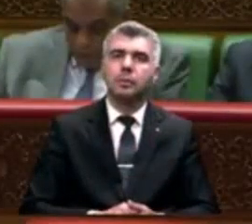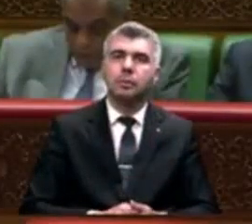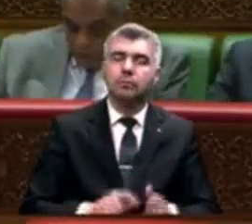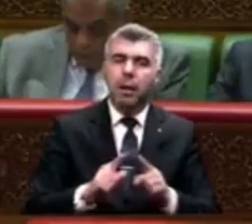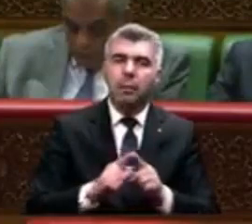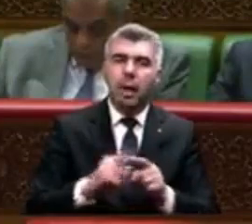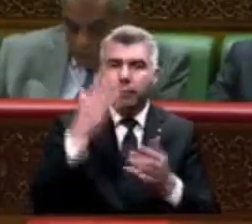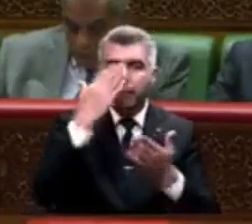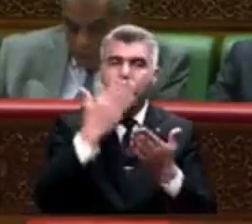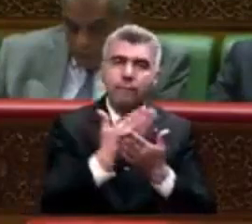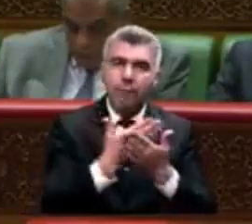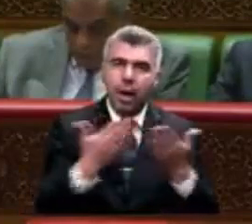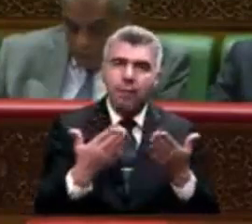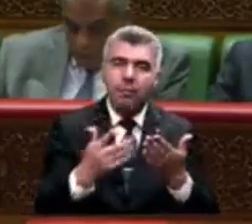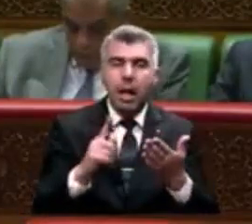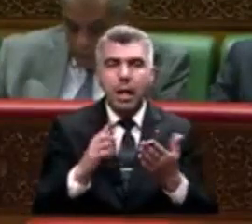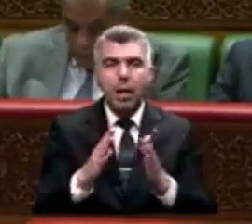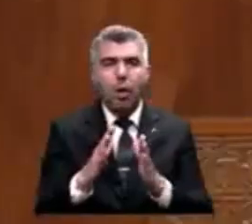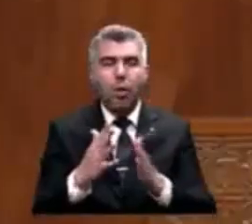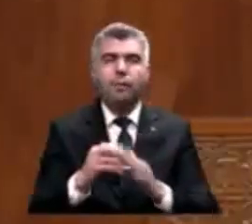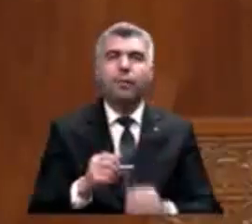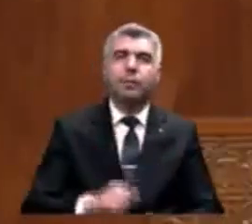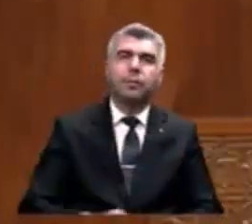وتنفهم بان يمكن يكون بعض التخوف.